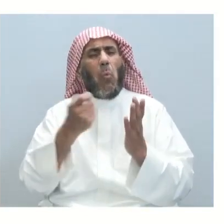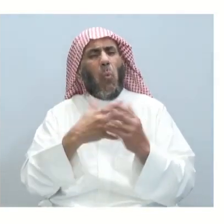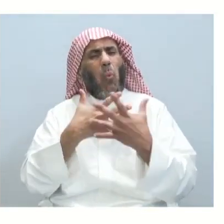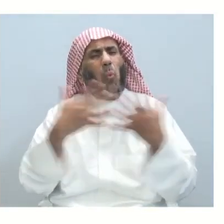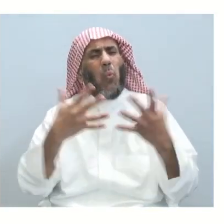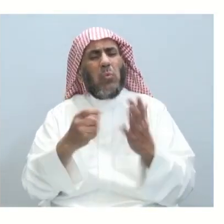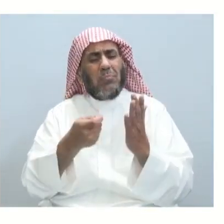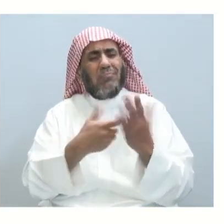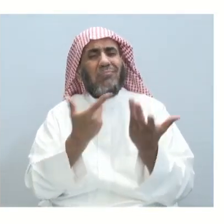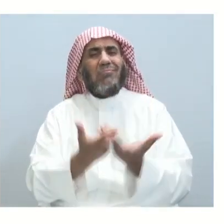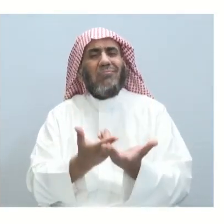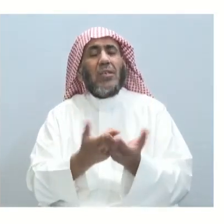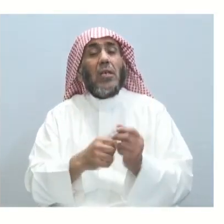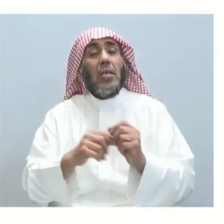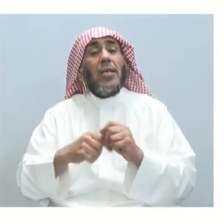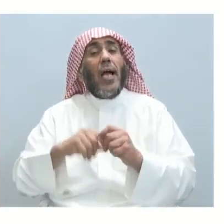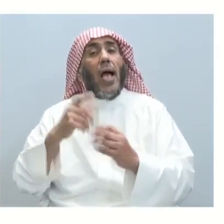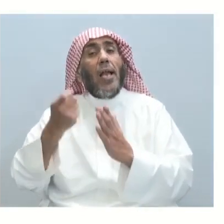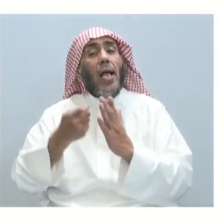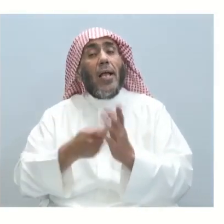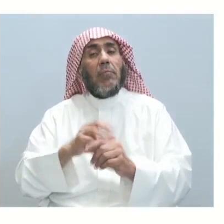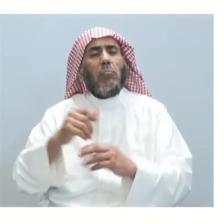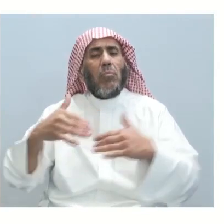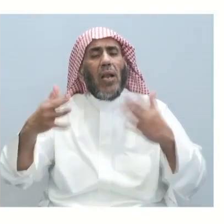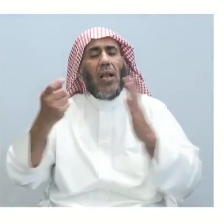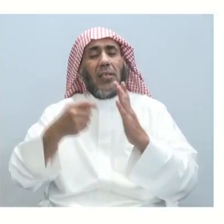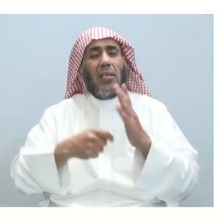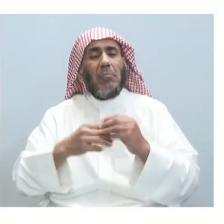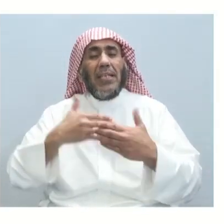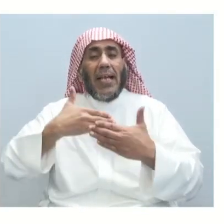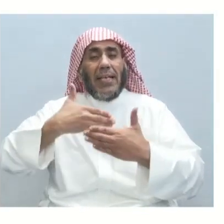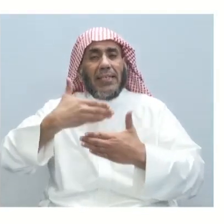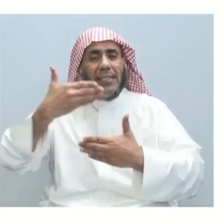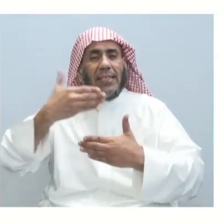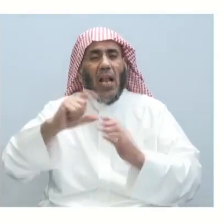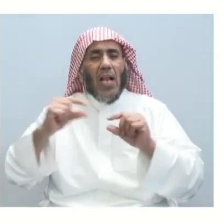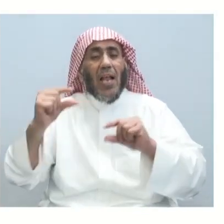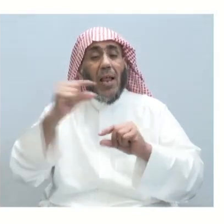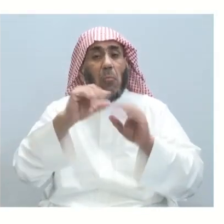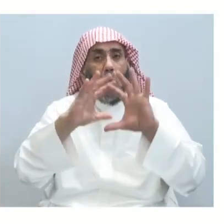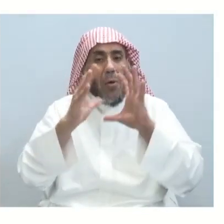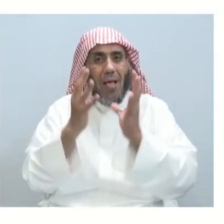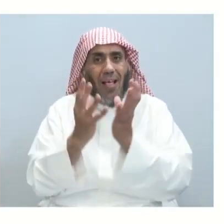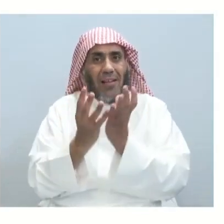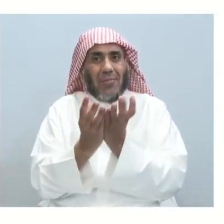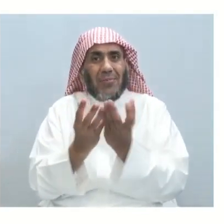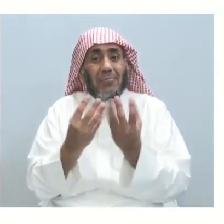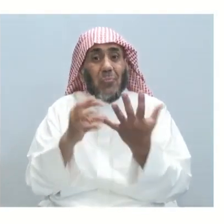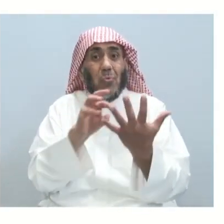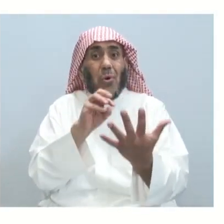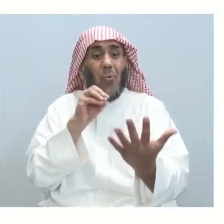مستساغه جميل طبعا يلجا الاديب الى المحسنات البديعيه لتحسين الكلام لتحسين الكلام واظهاره بطريقه